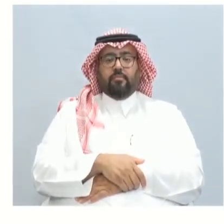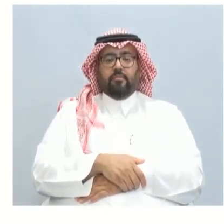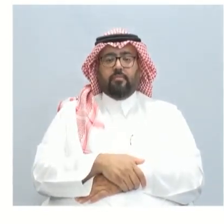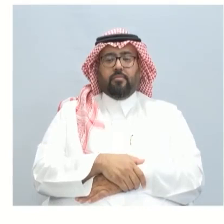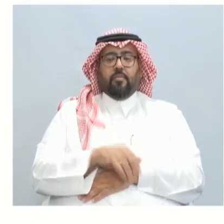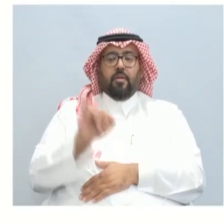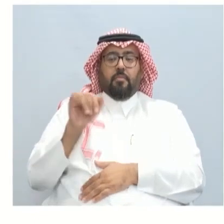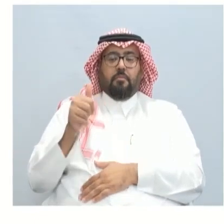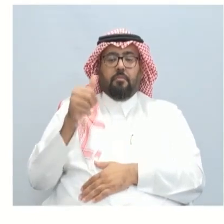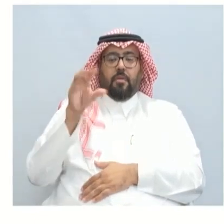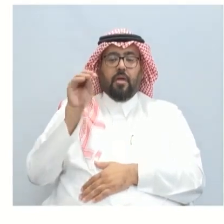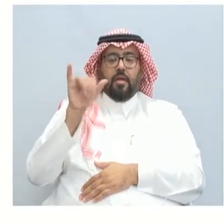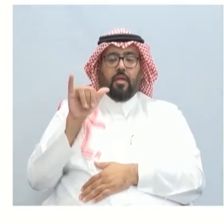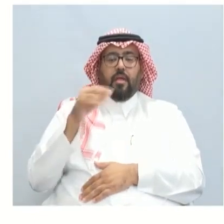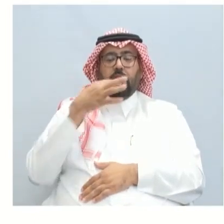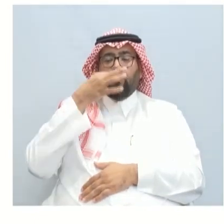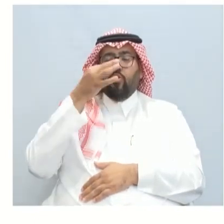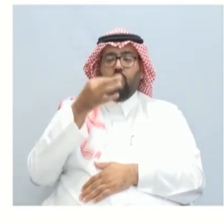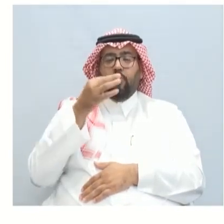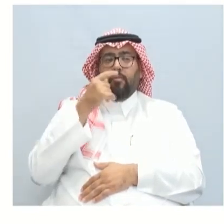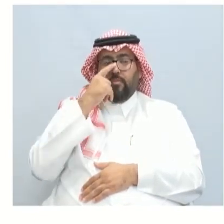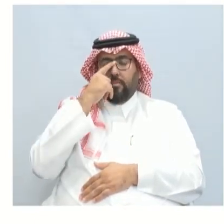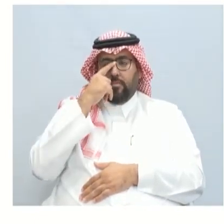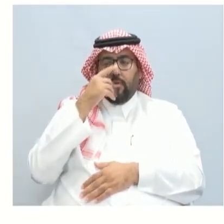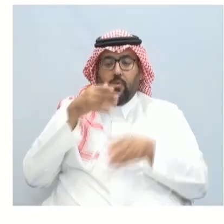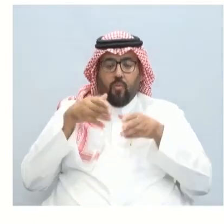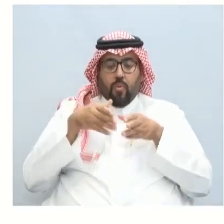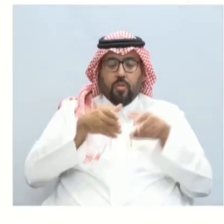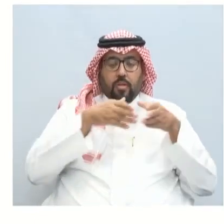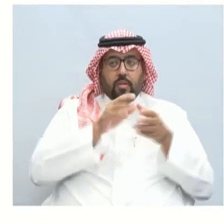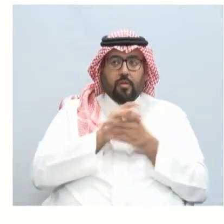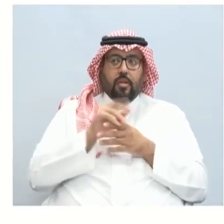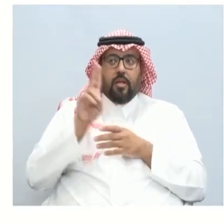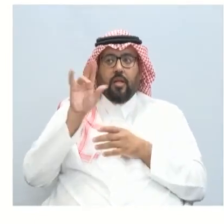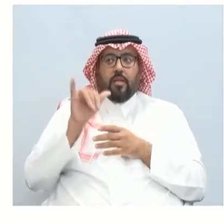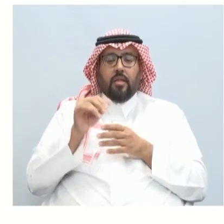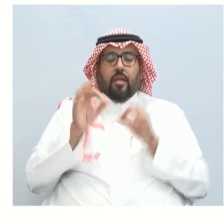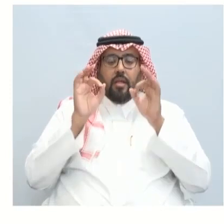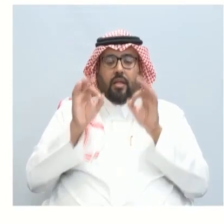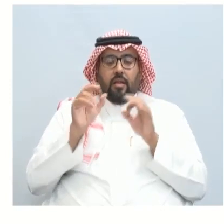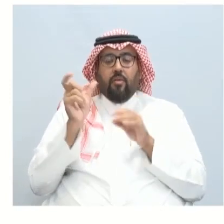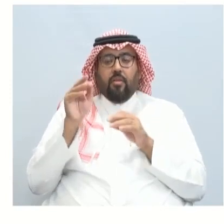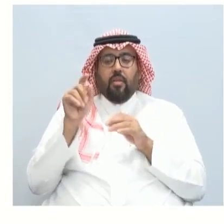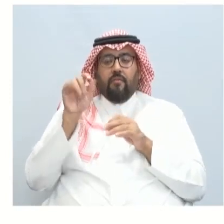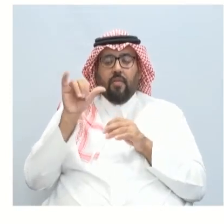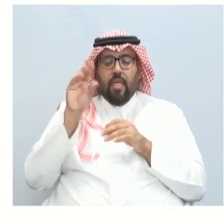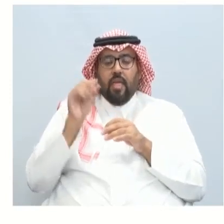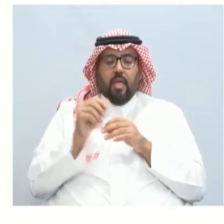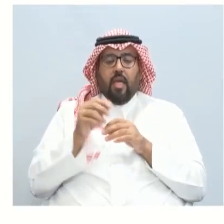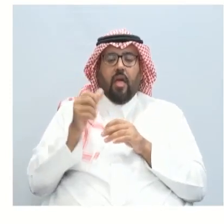ما هي الاساليب والطرق التي نحدد فيها